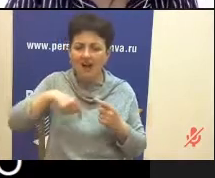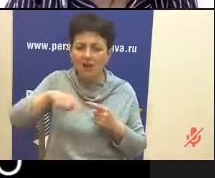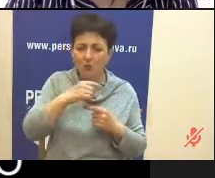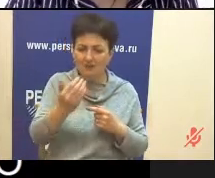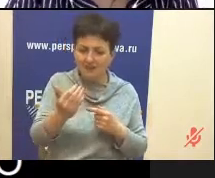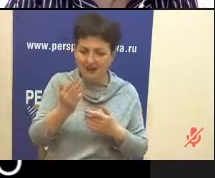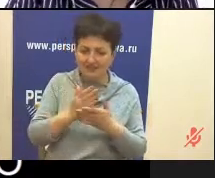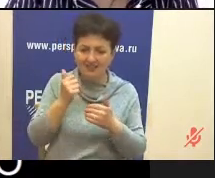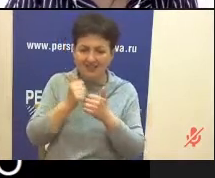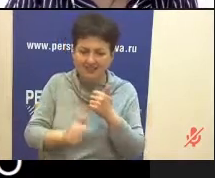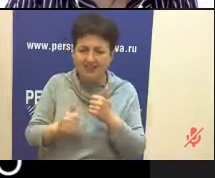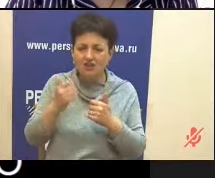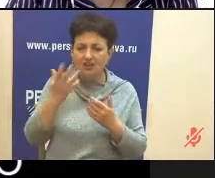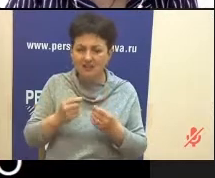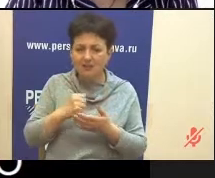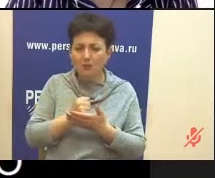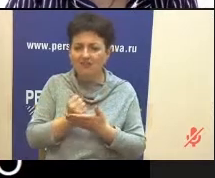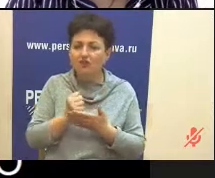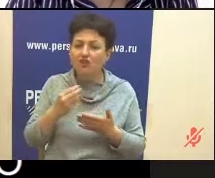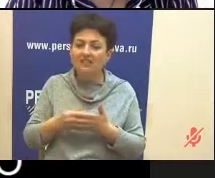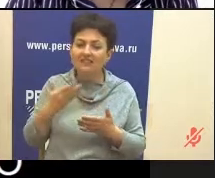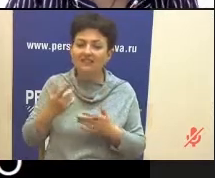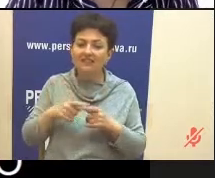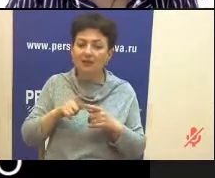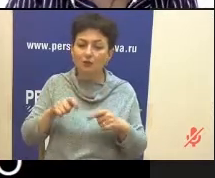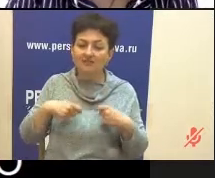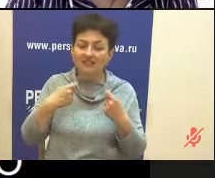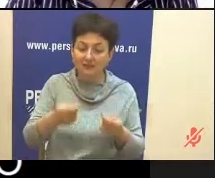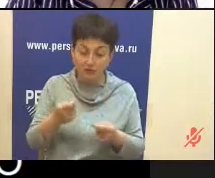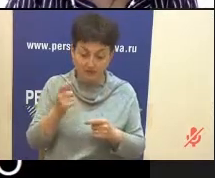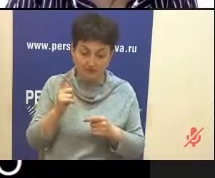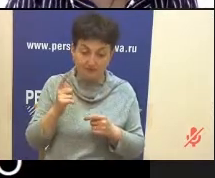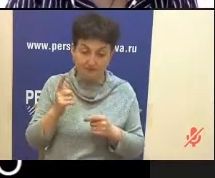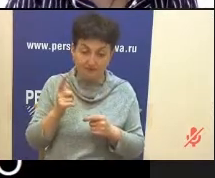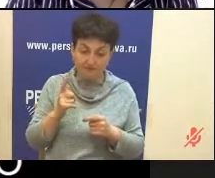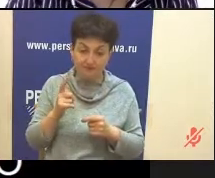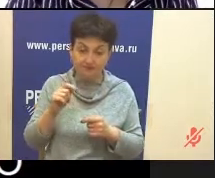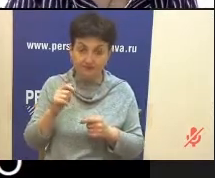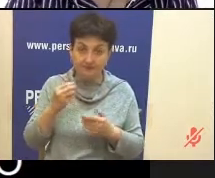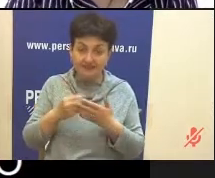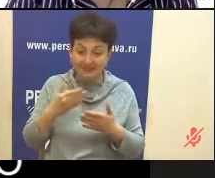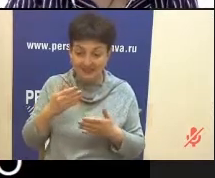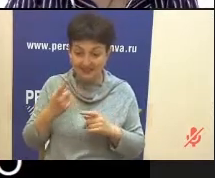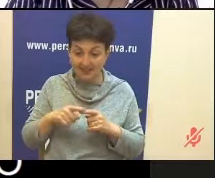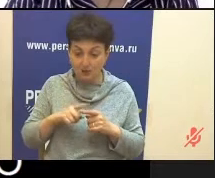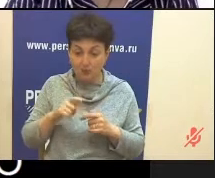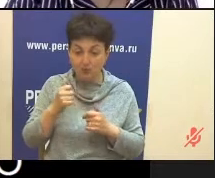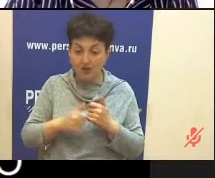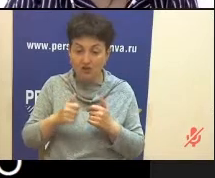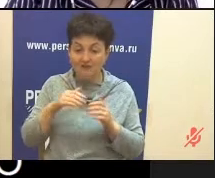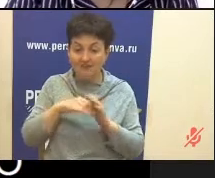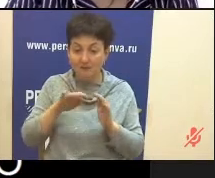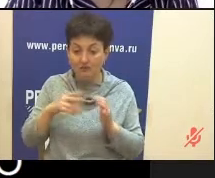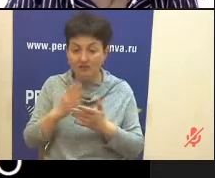целевыми группами, которые вокруг вас есть, и это ежедневное утверждение ценностей, которые вы несете, потому что